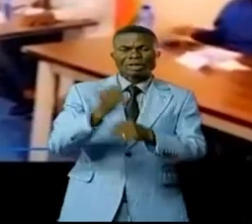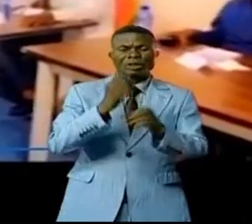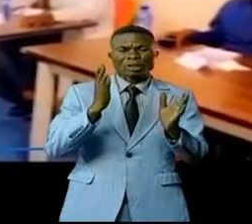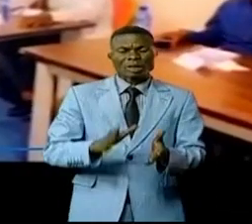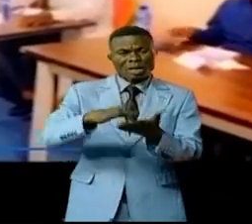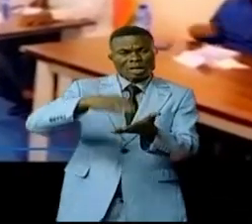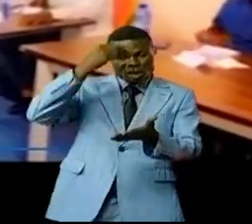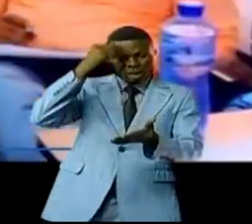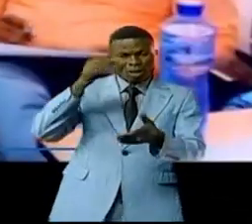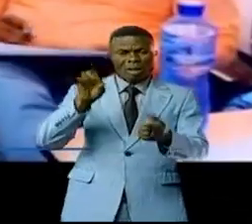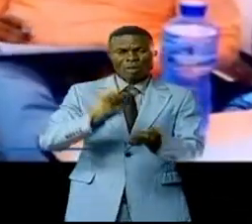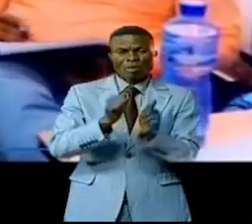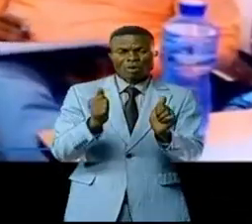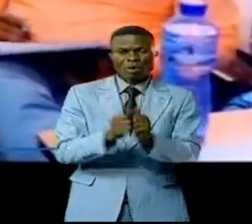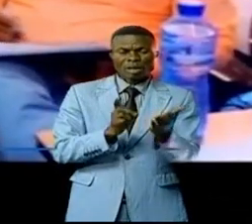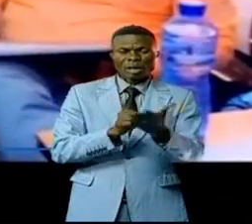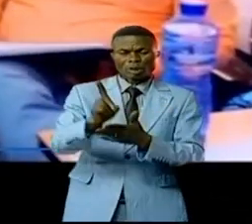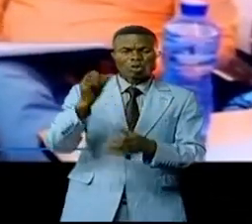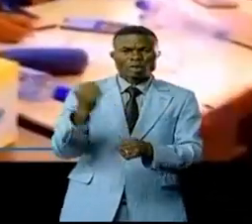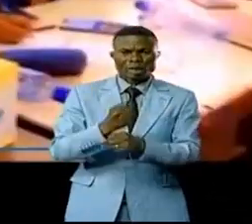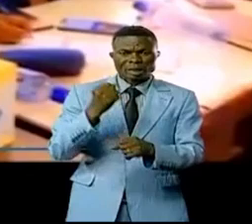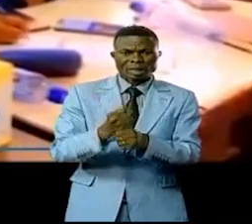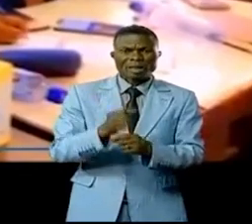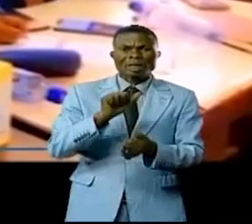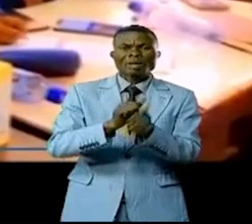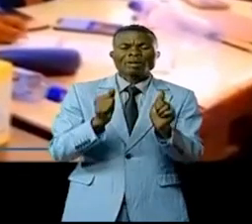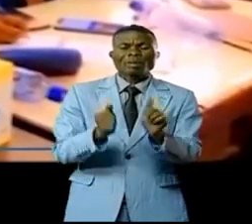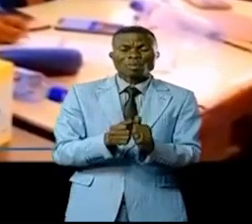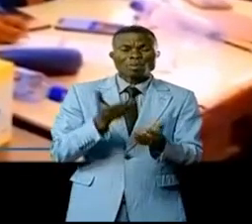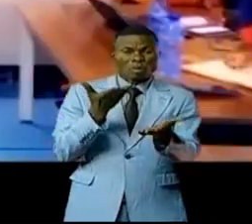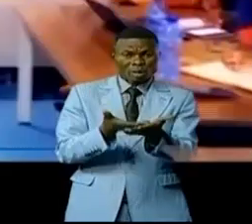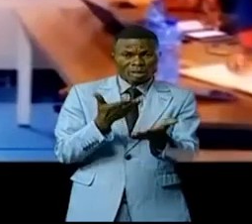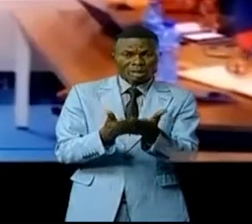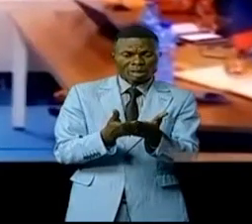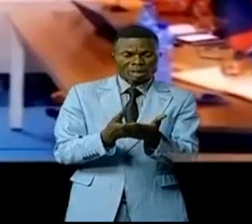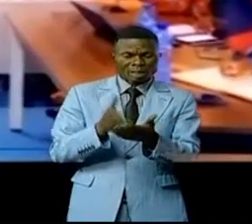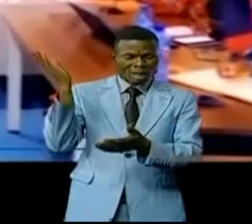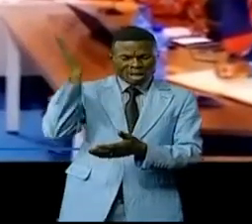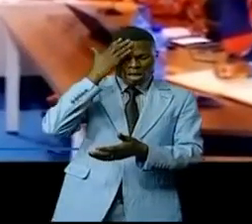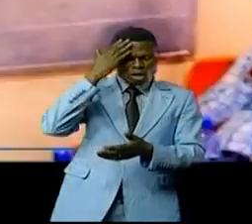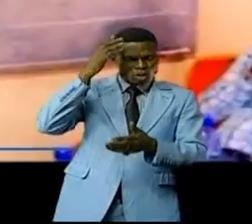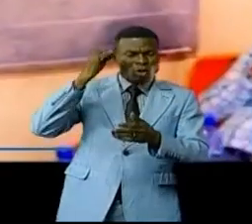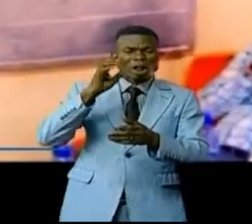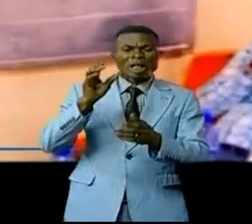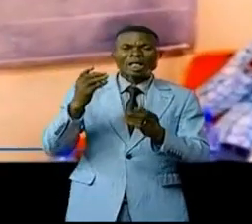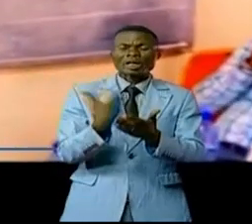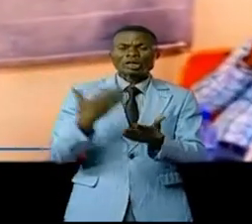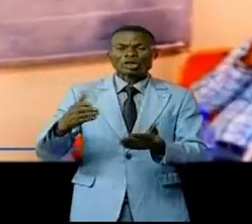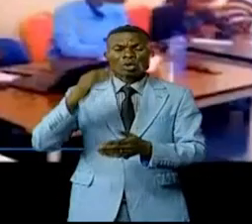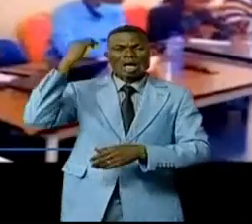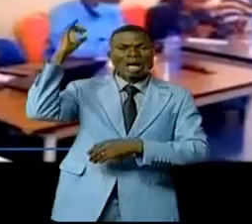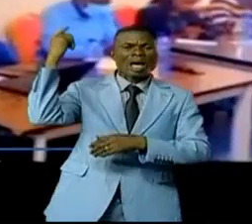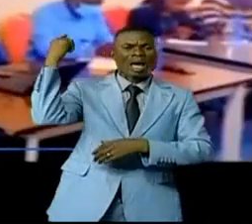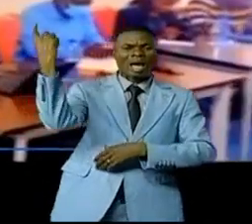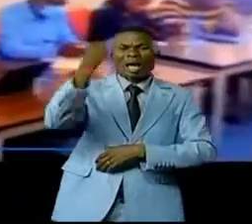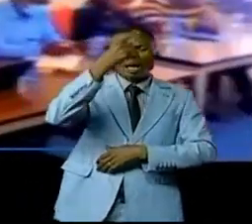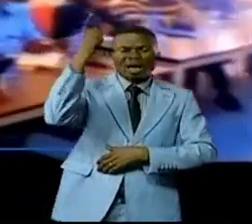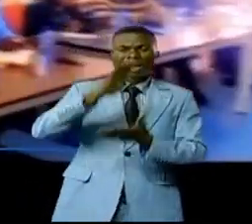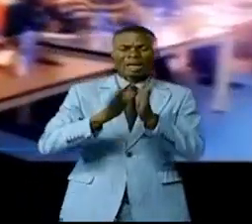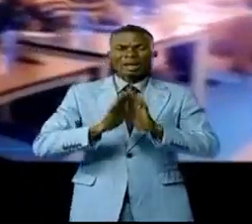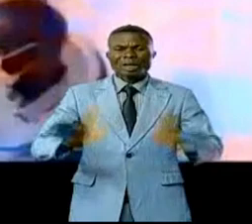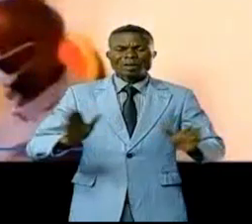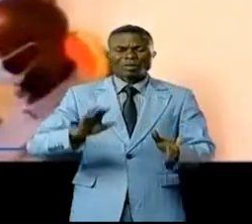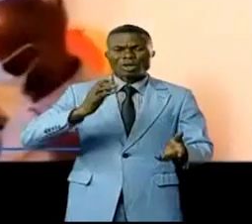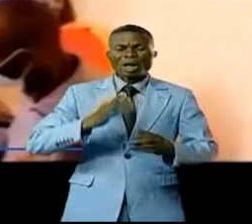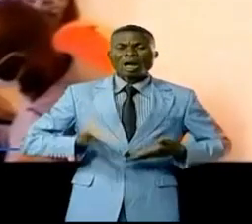aussi sur les notions de droit du travail, question pour ces derniers de maîtriser les notions internationales du travail pour être capables de proposer des